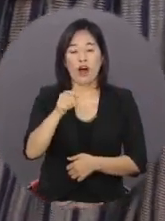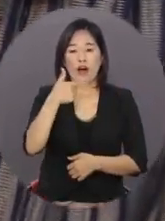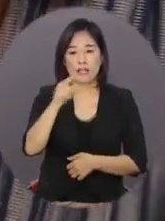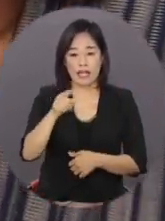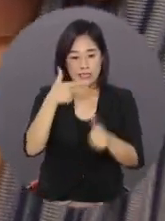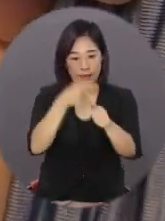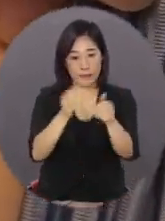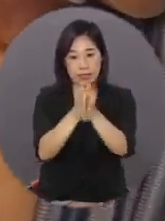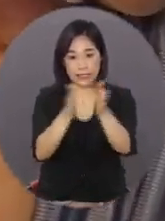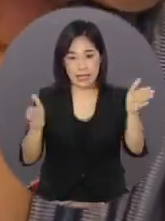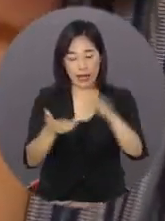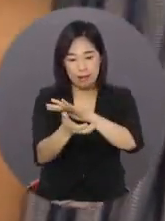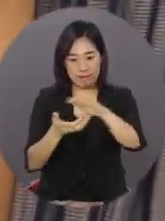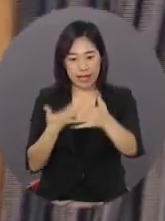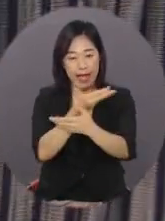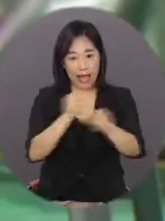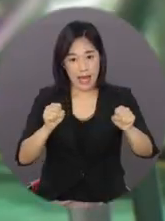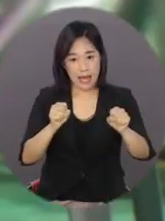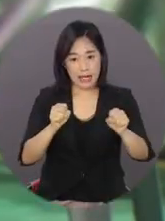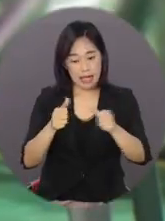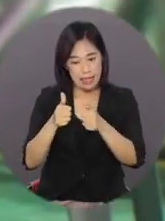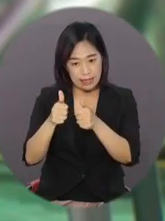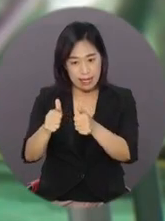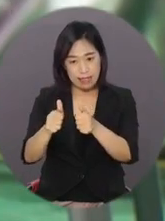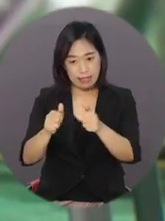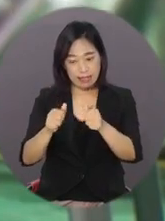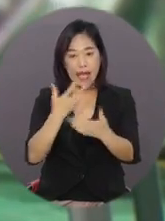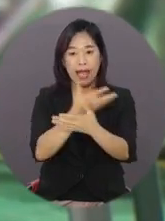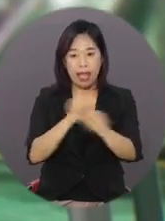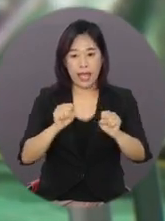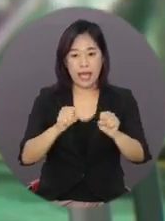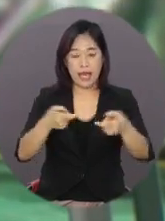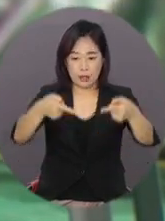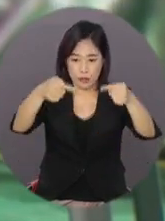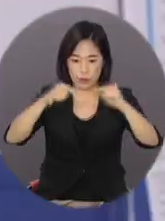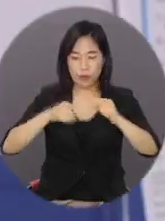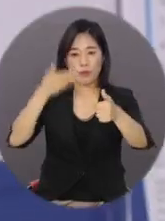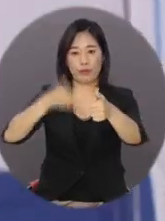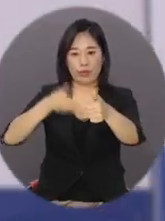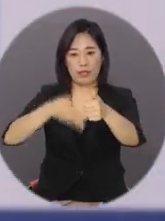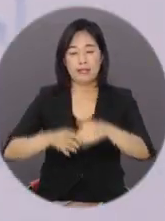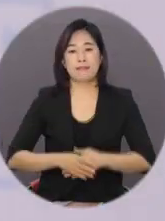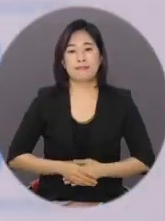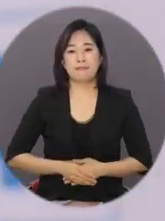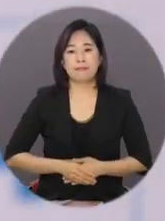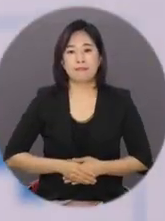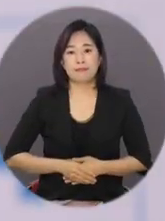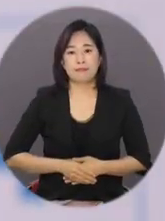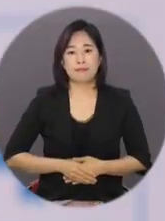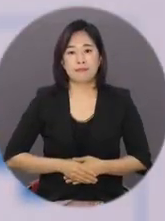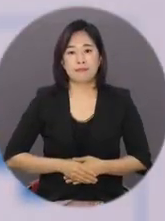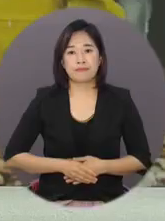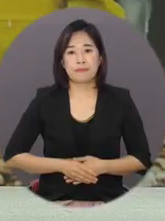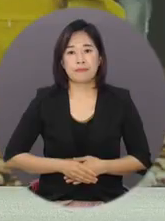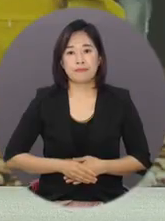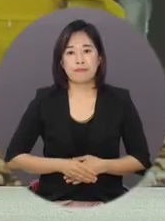시작된다며 사전 예약 일정에 맞춰서 예약과 접종에 동참해달라고 당부했습니다. MBC 뉴스 윤문수입니다.